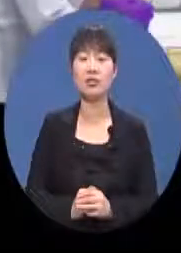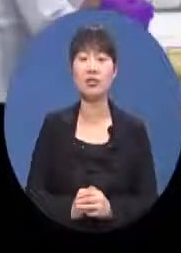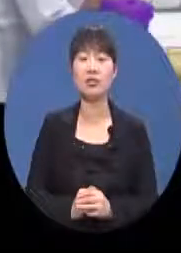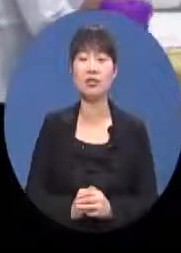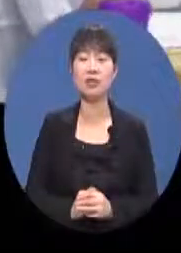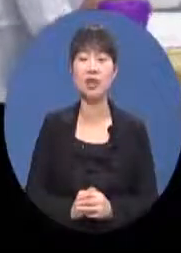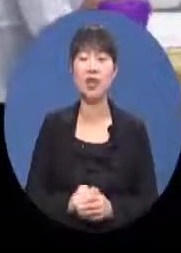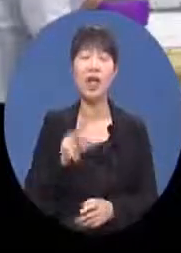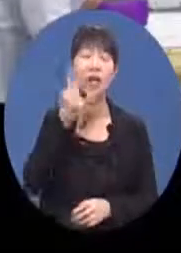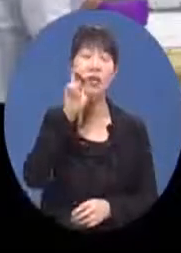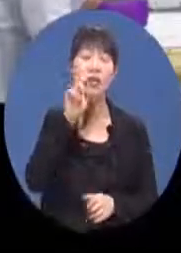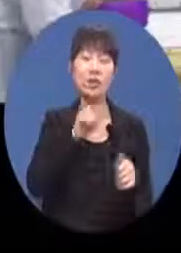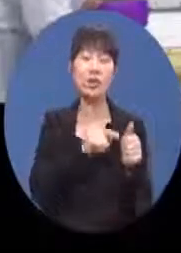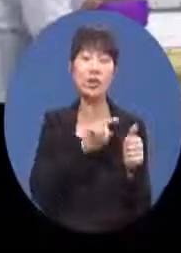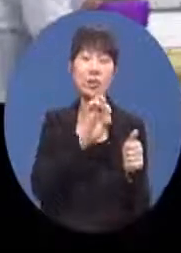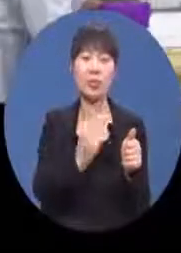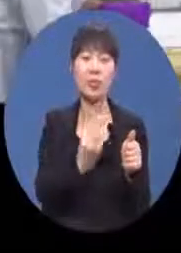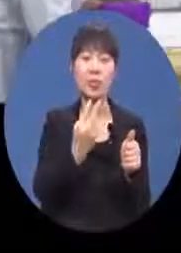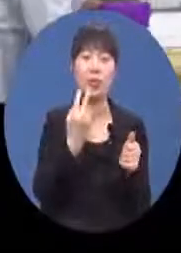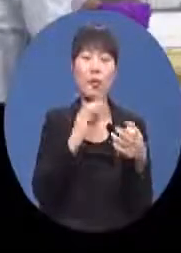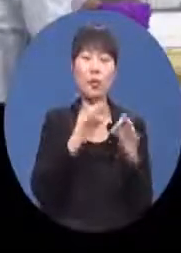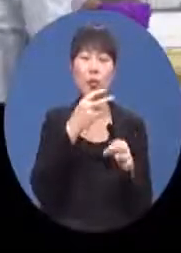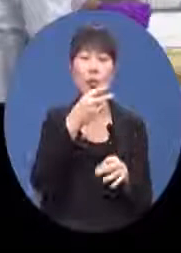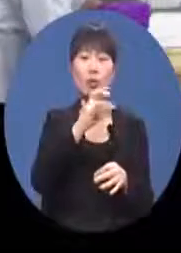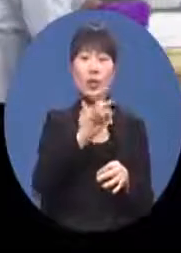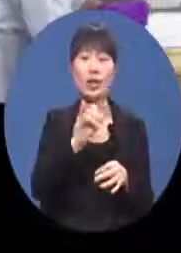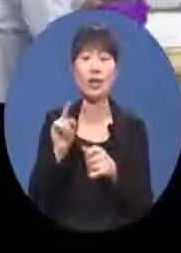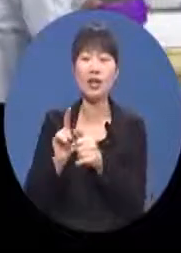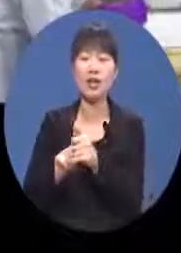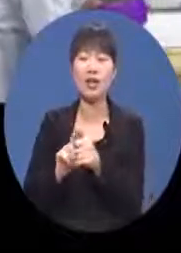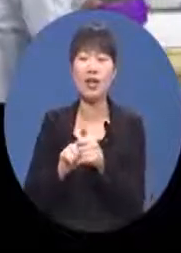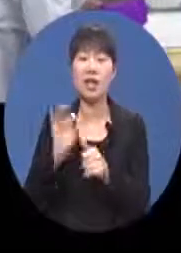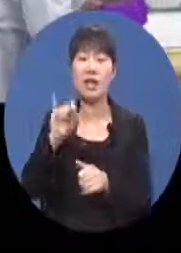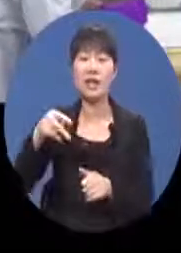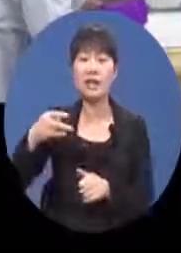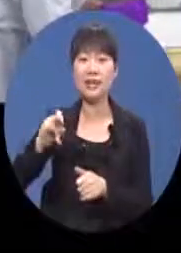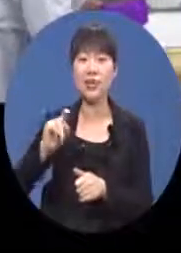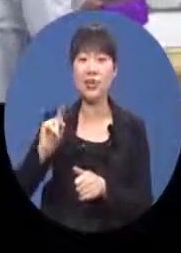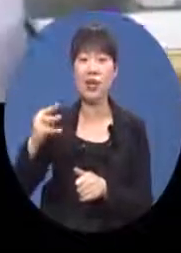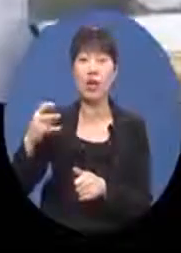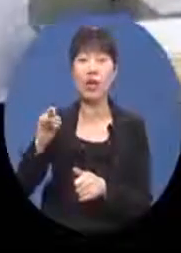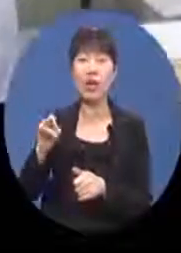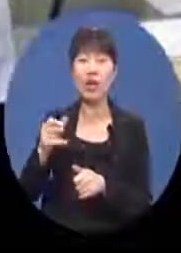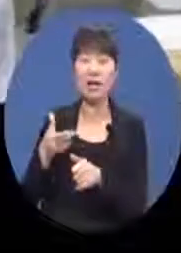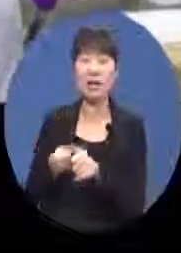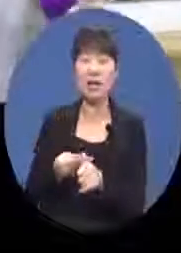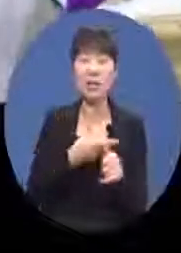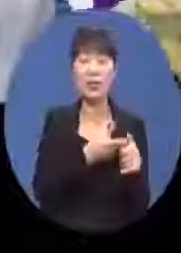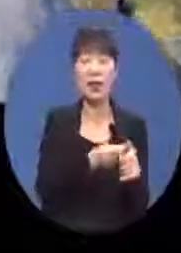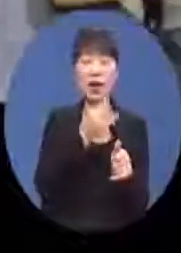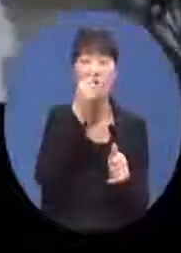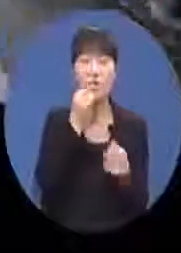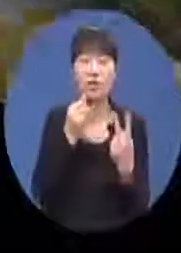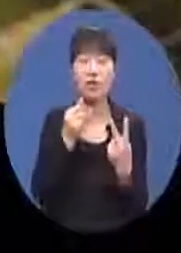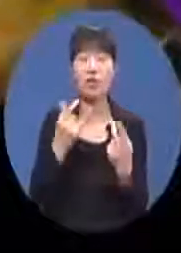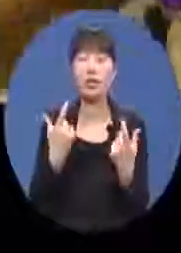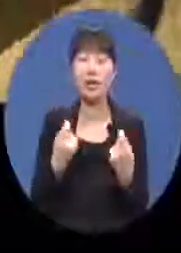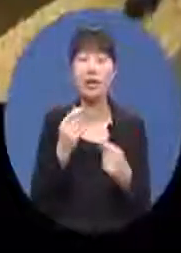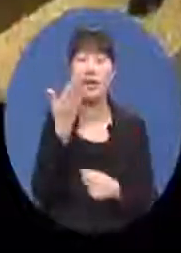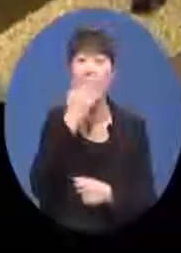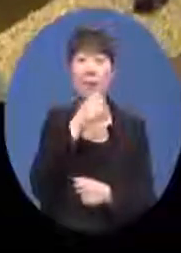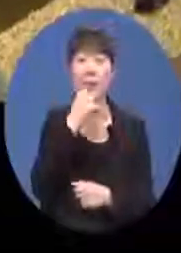한쪽 쥐에는 포도당과 다른 쥐에는 액상과당 성분을 투여했습니다. 두 가지 모두 단맛을